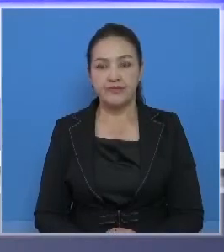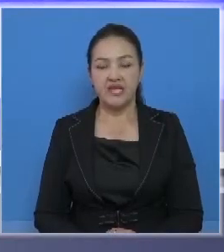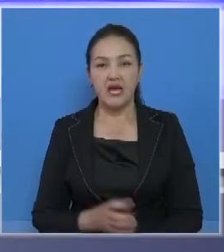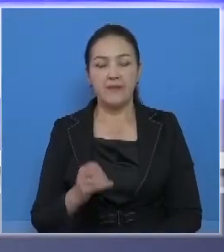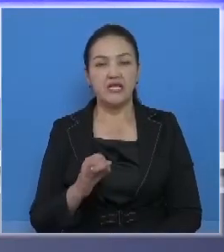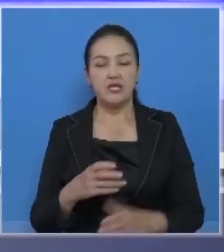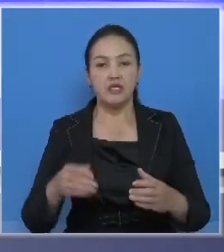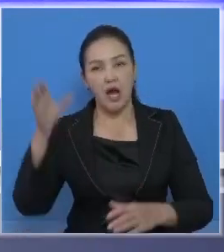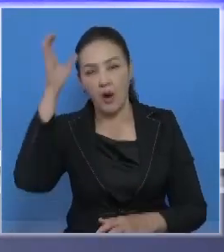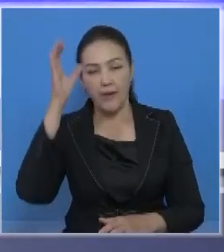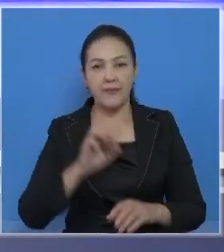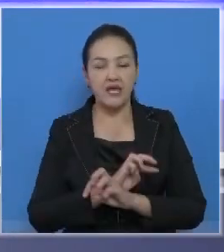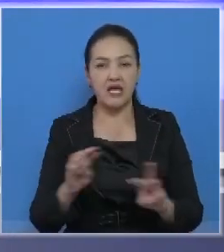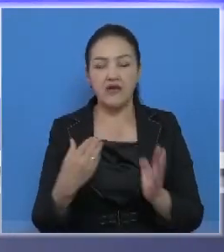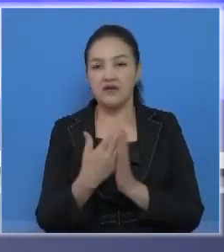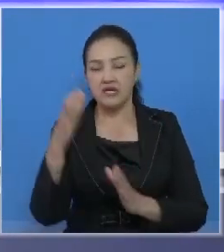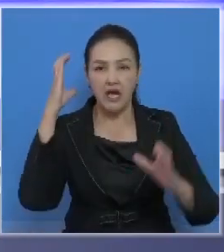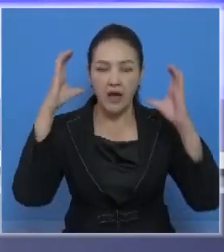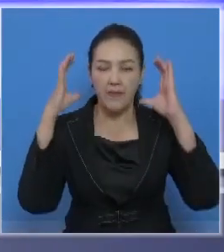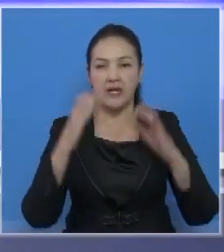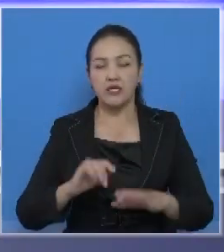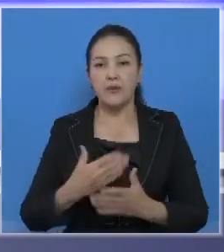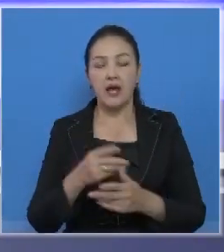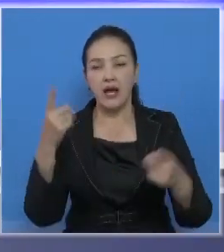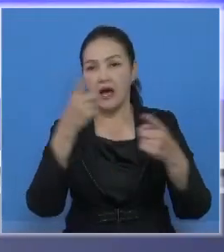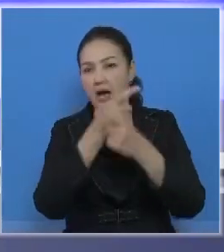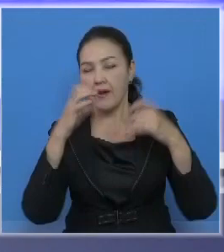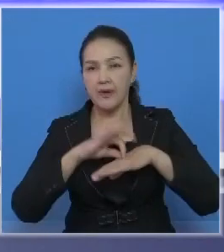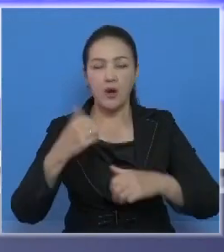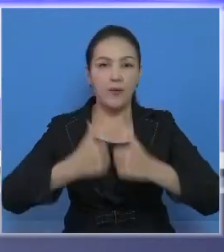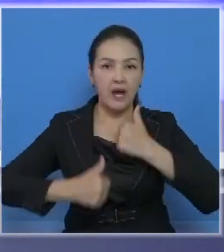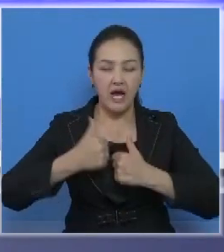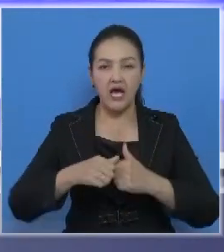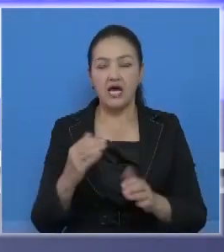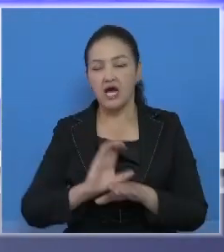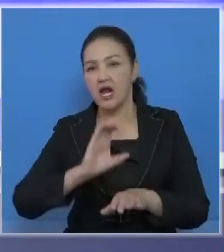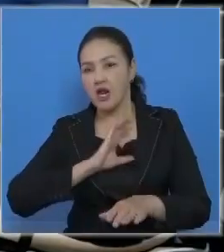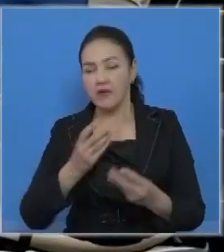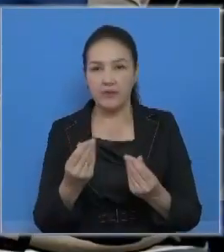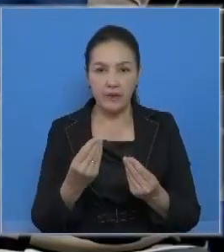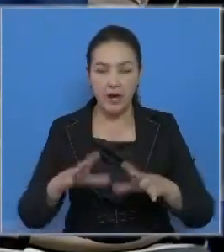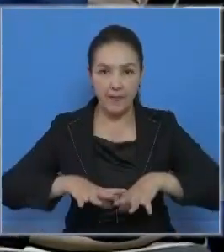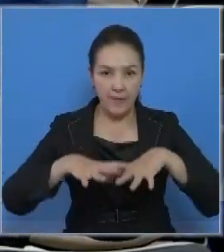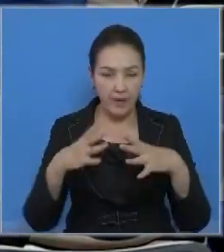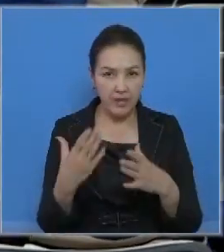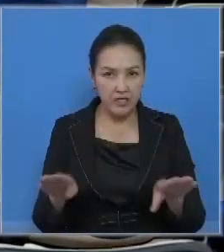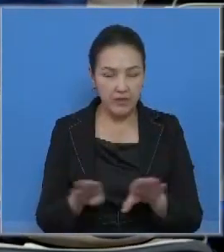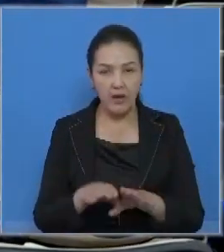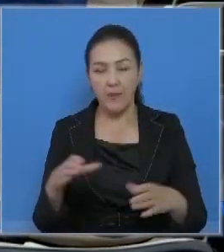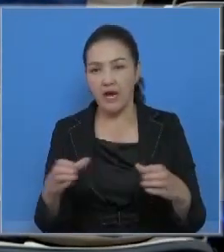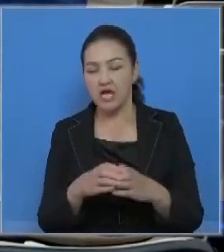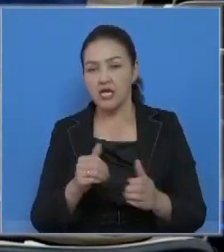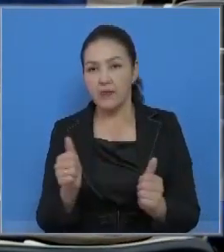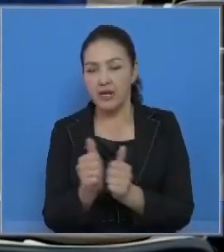Комитет науки Министерства науки и высшего образования страны объявил о проведении конкурса на грантовое финансирование наиболее перспективных проектов